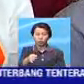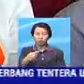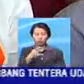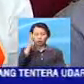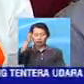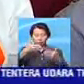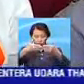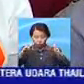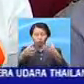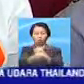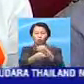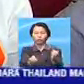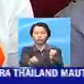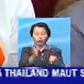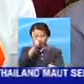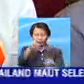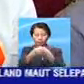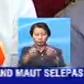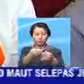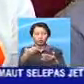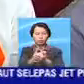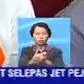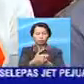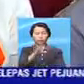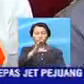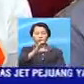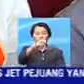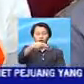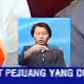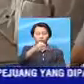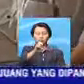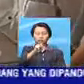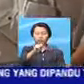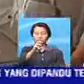buka pejabat banyak lagi. Yang baru kita nak buka di Chengdu.